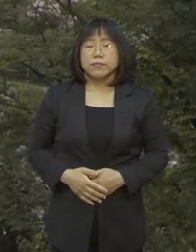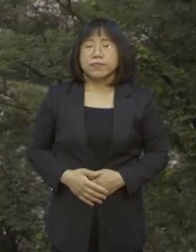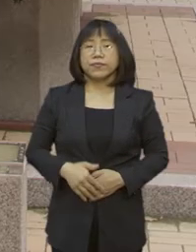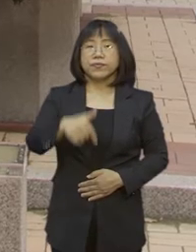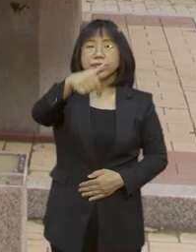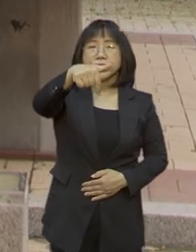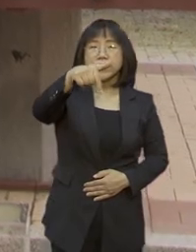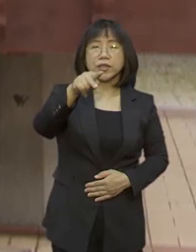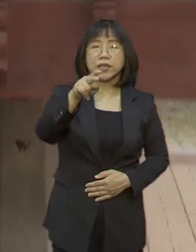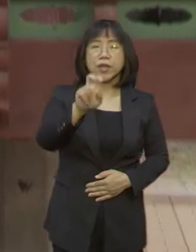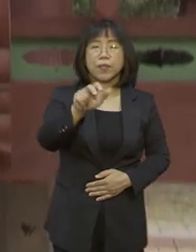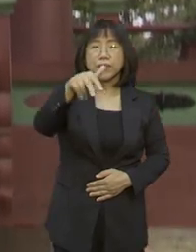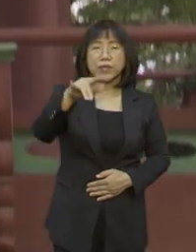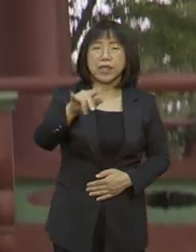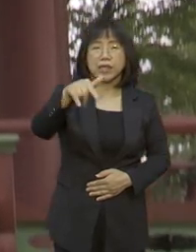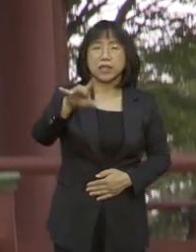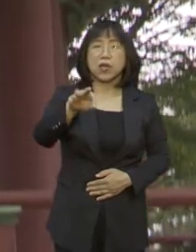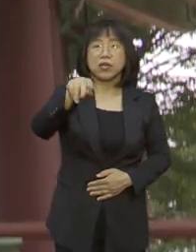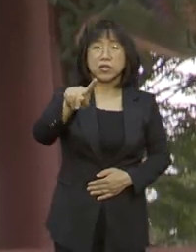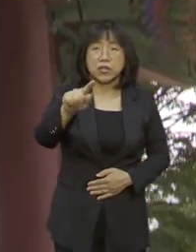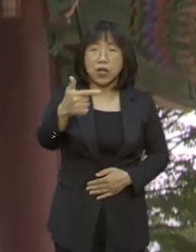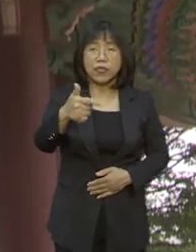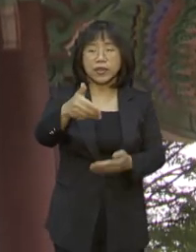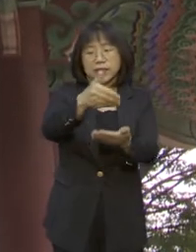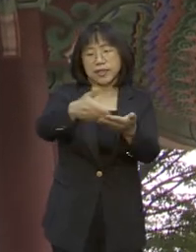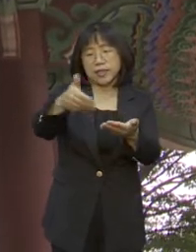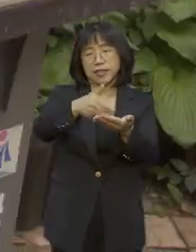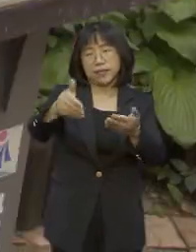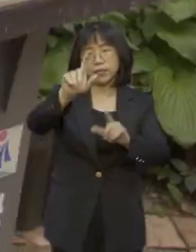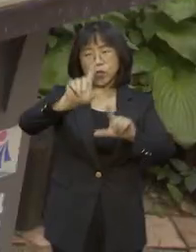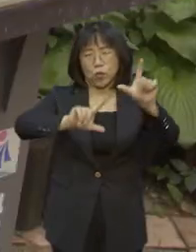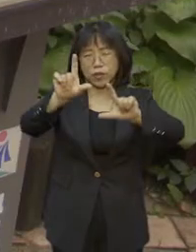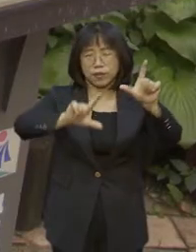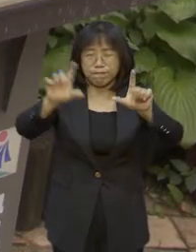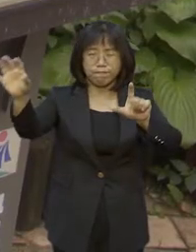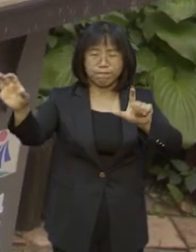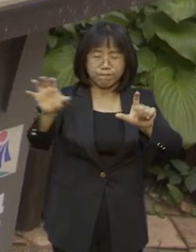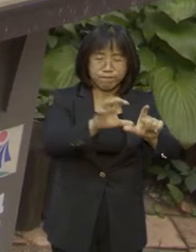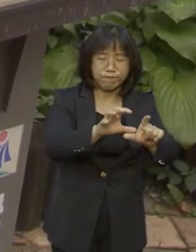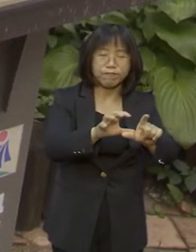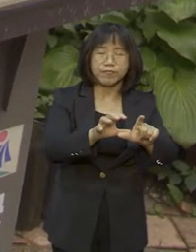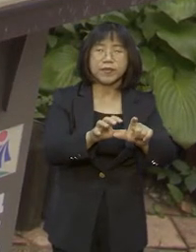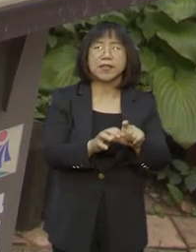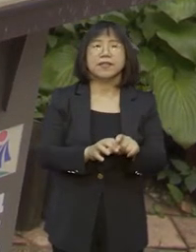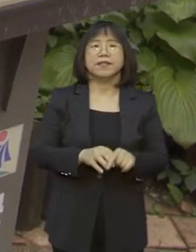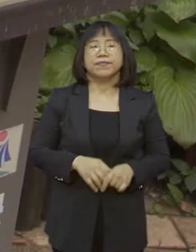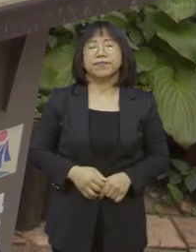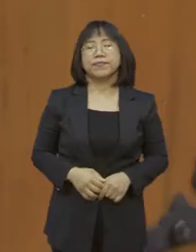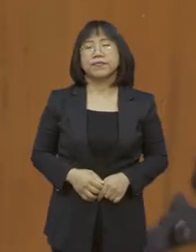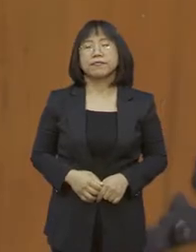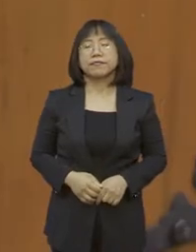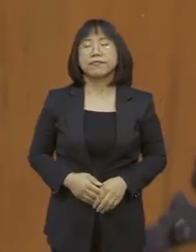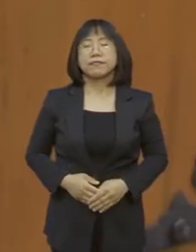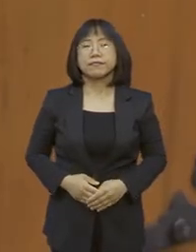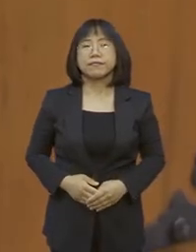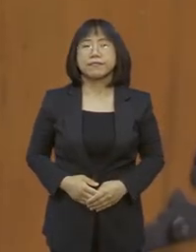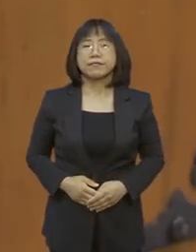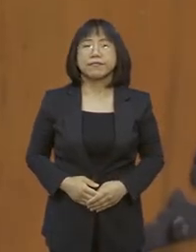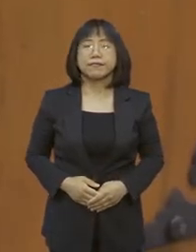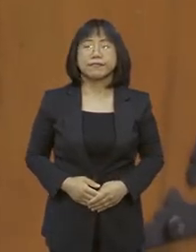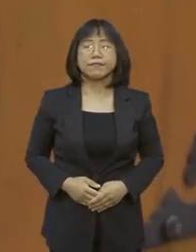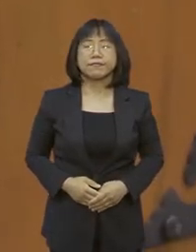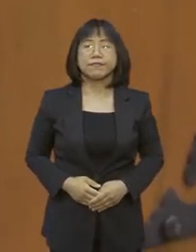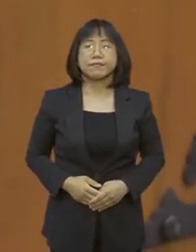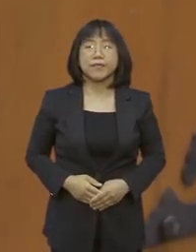소항로는 겸재정선이 그린 진경산수화를 토대로 복원해 겸재가 바라본 한강을 느낄 수 있는 곳입니다.